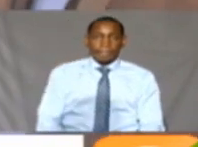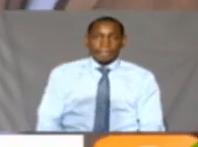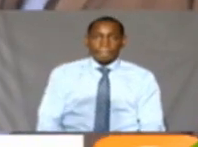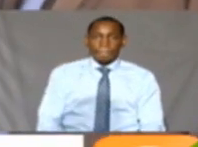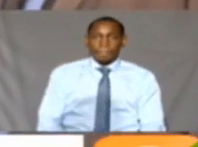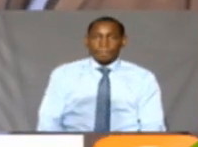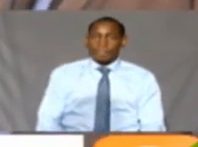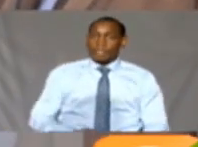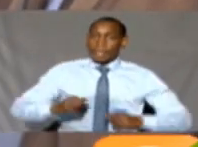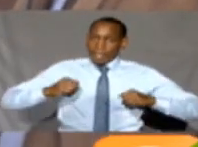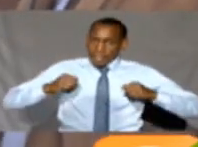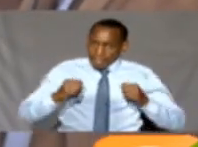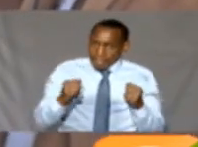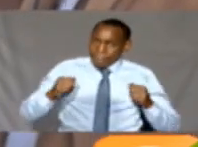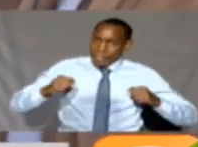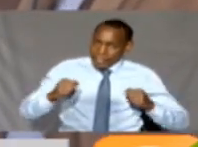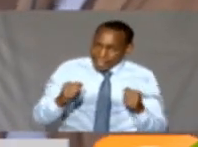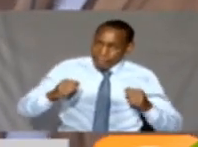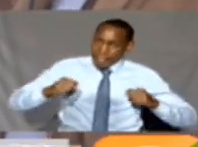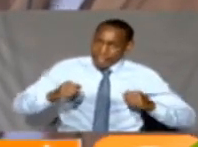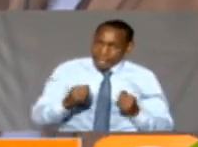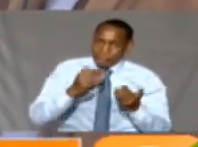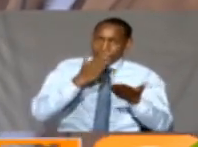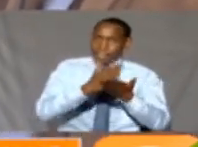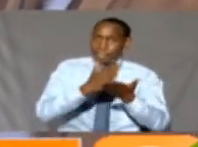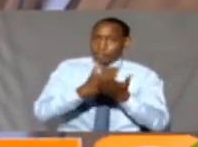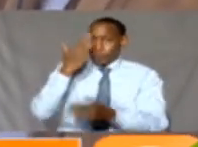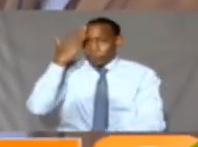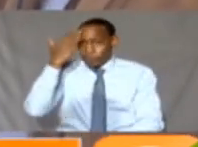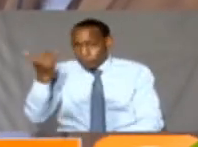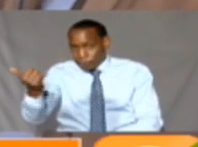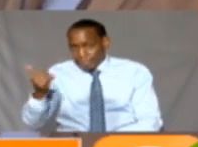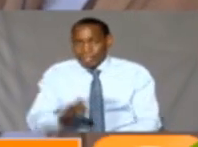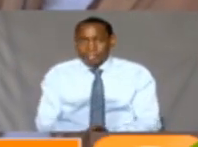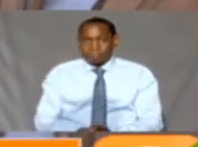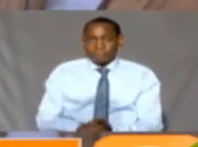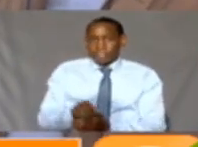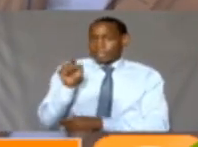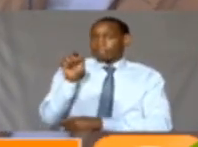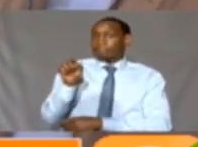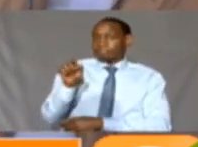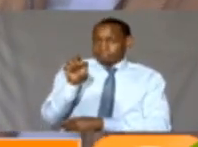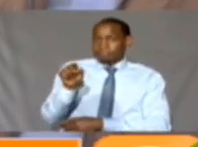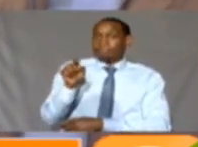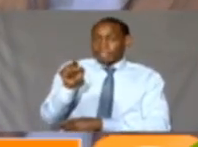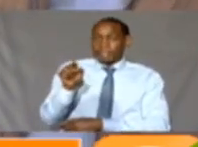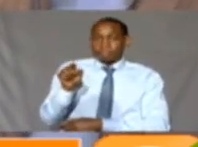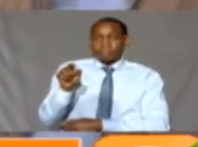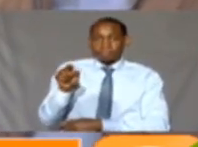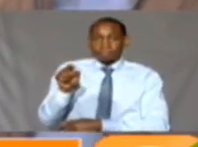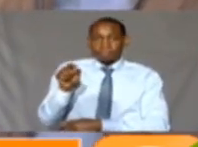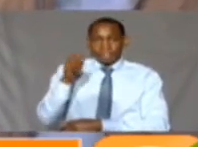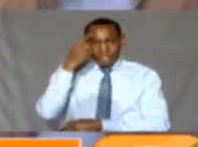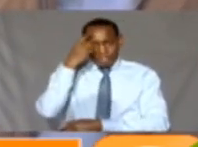Kwangu nimefurahi sana na kwa sababu hii ni kitu ambaye nimekuwa naye kwa